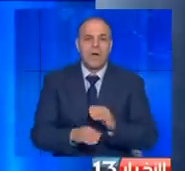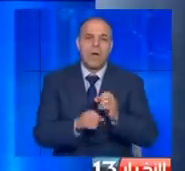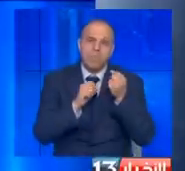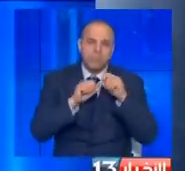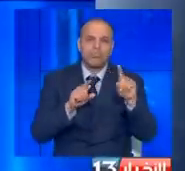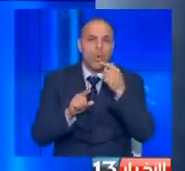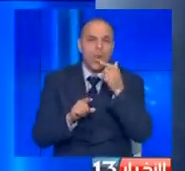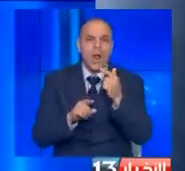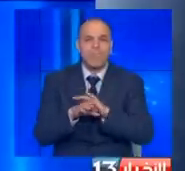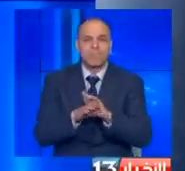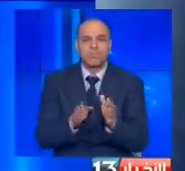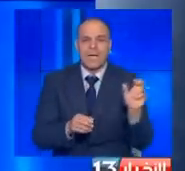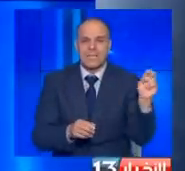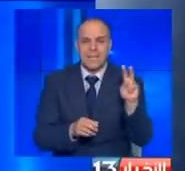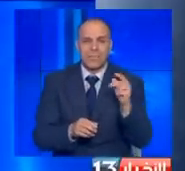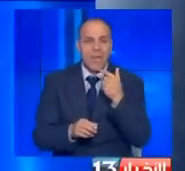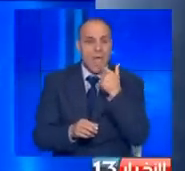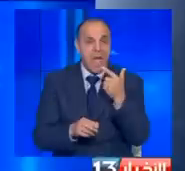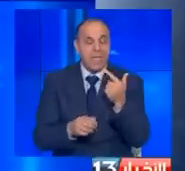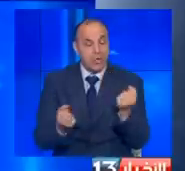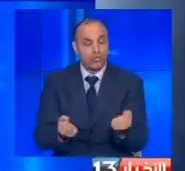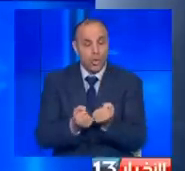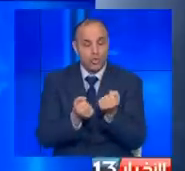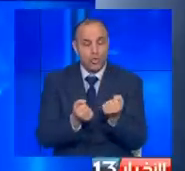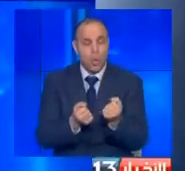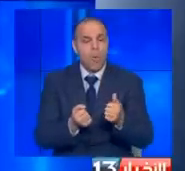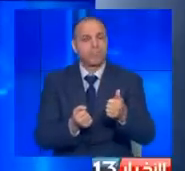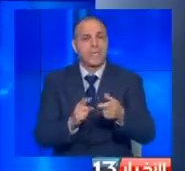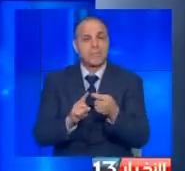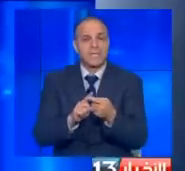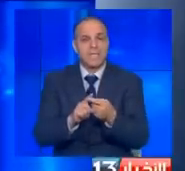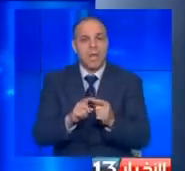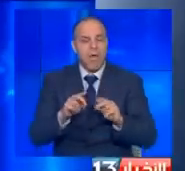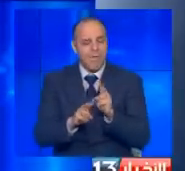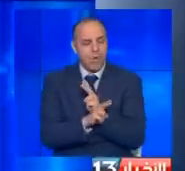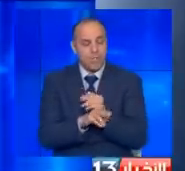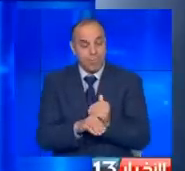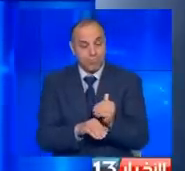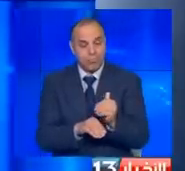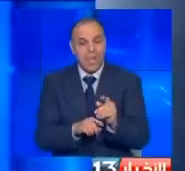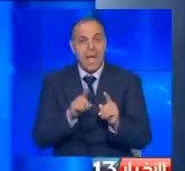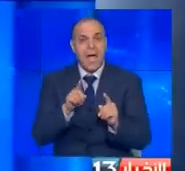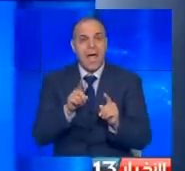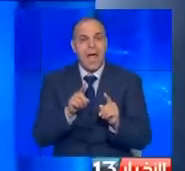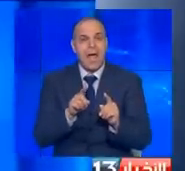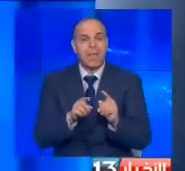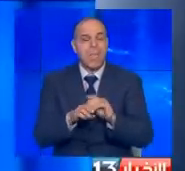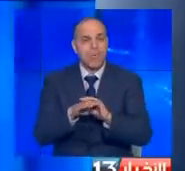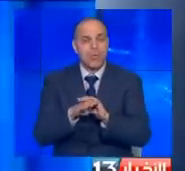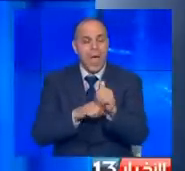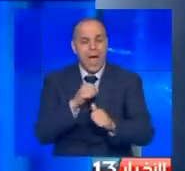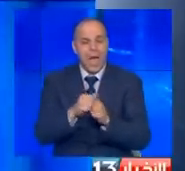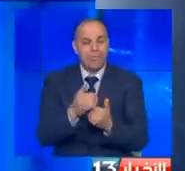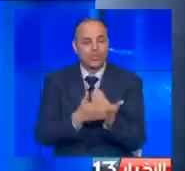يتعلق بالقطاع السياحي الذي ينشط بشكل خاص ابان العطل خاصه منها تلك المتعلقه براس